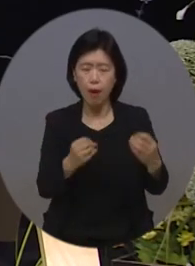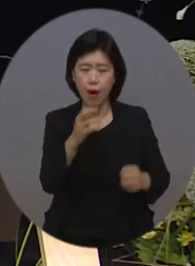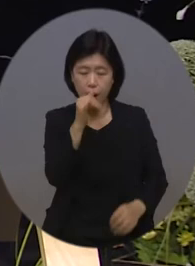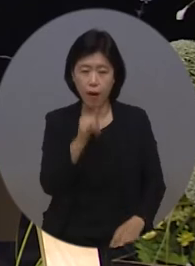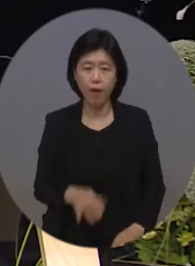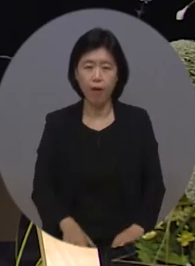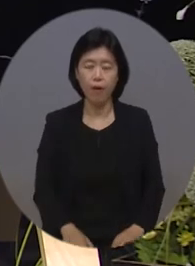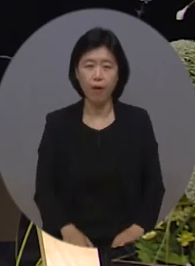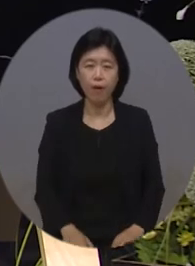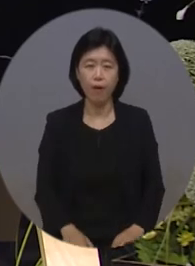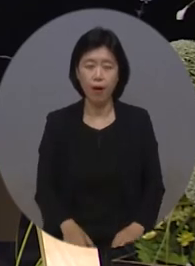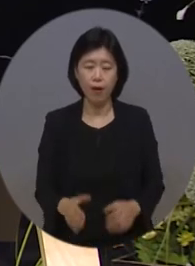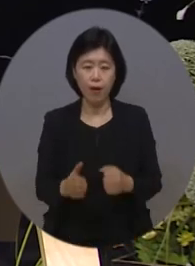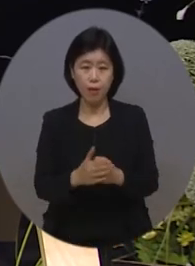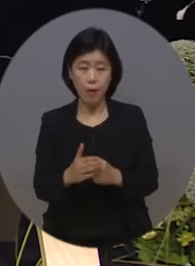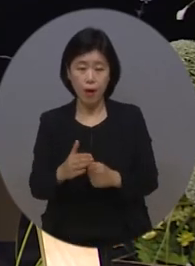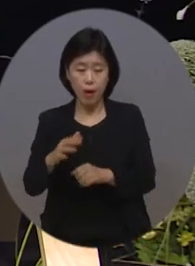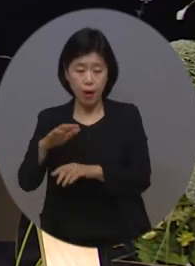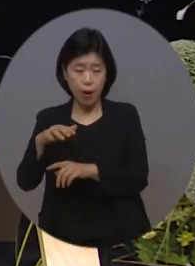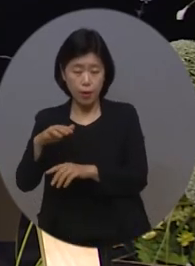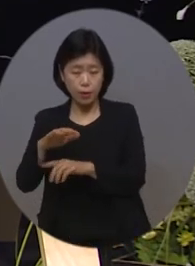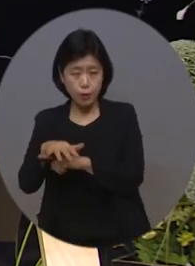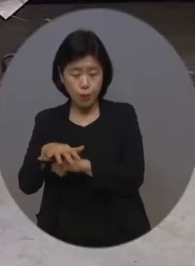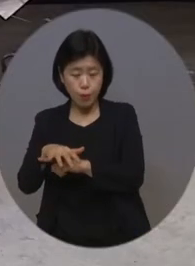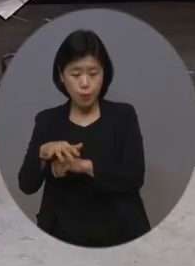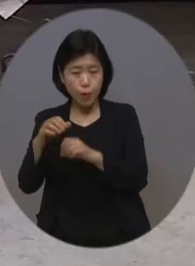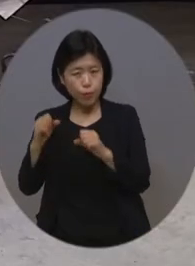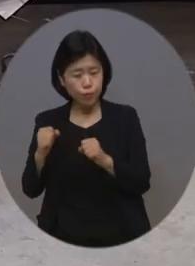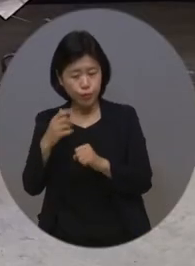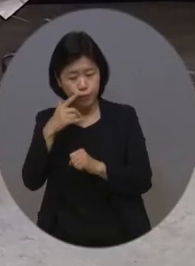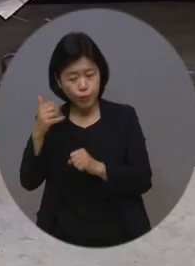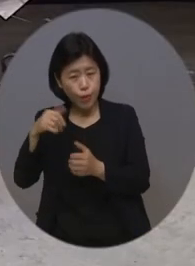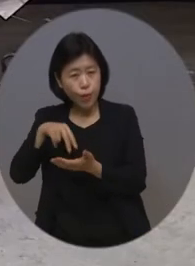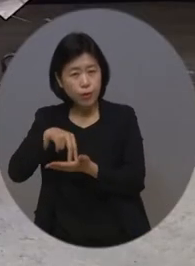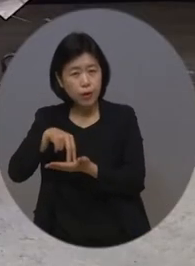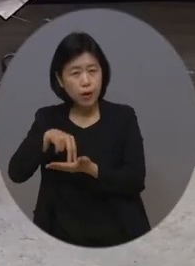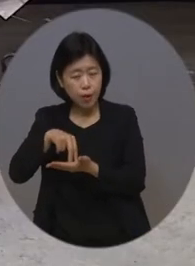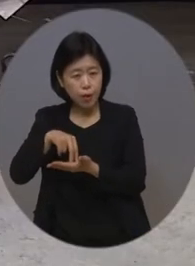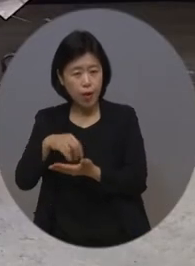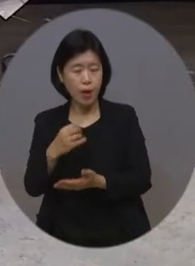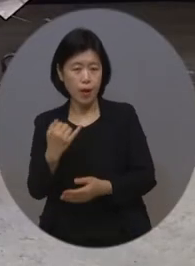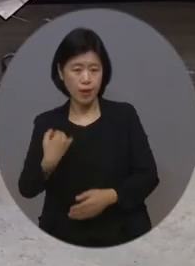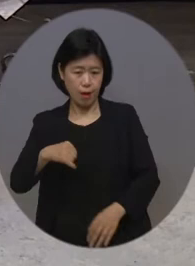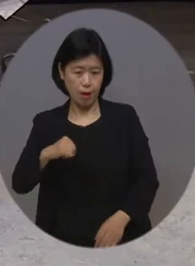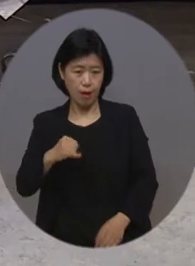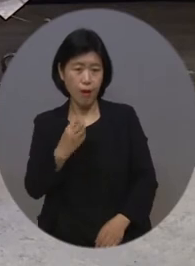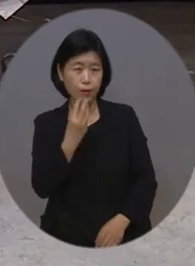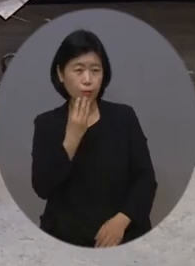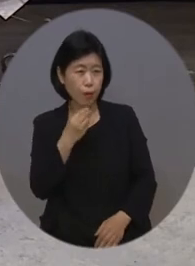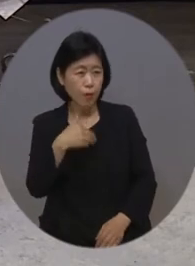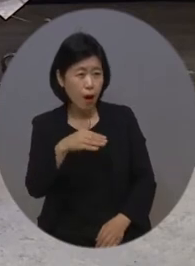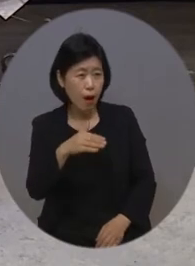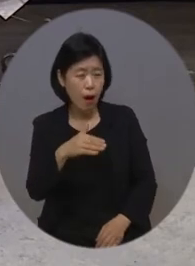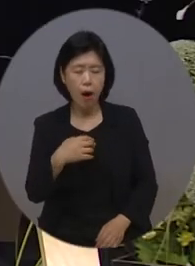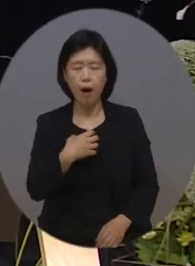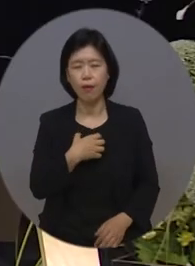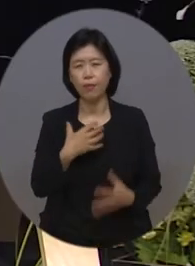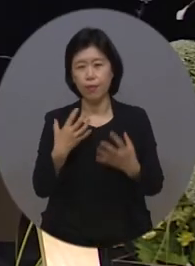일은 큰 걱정을 품는 일이었습니다. 전라도 산골에서 한 처녀가 서울로 떠나는